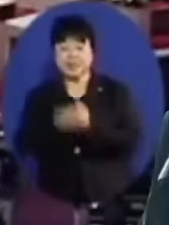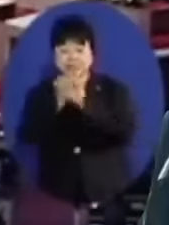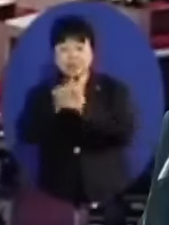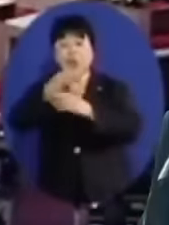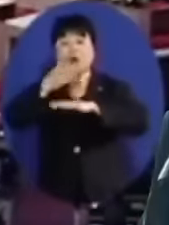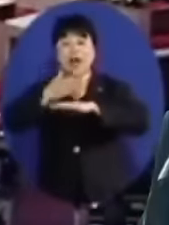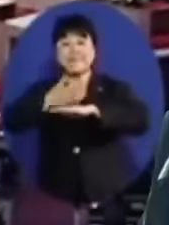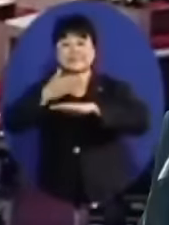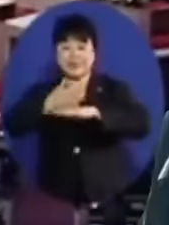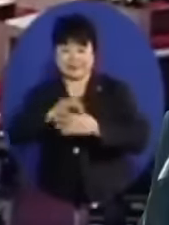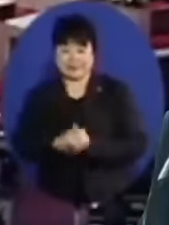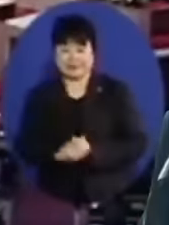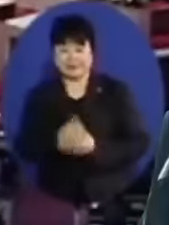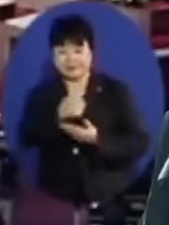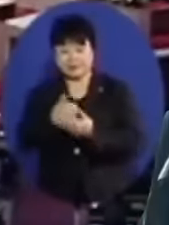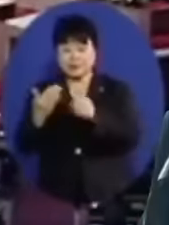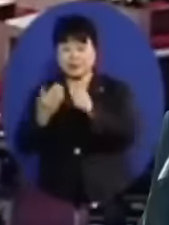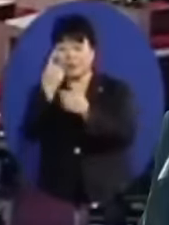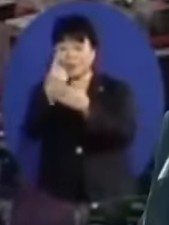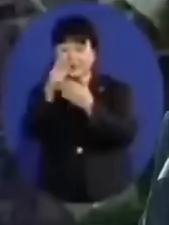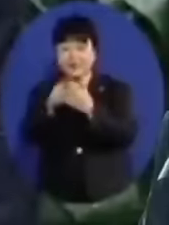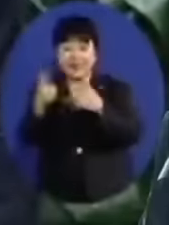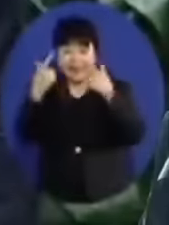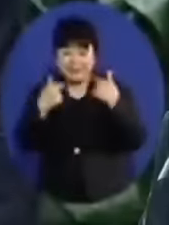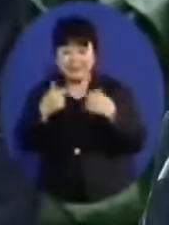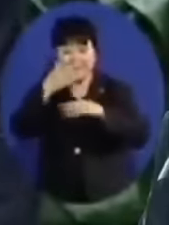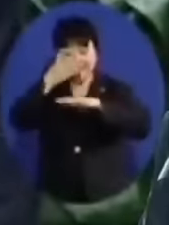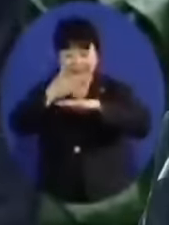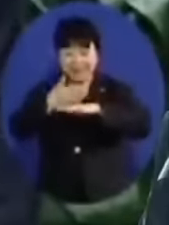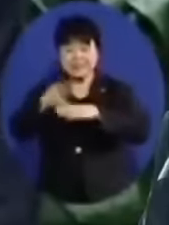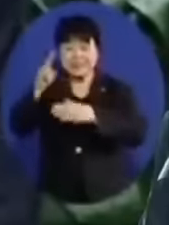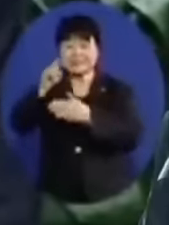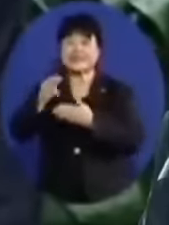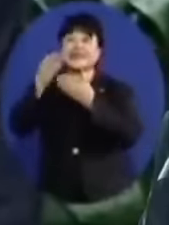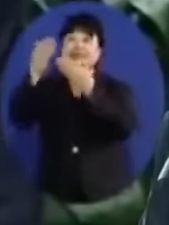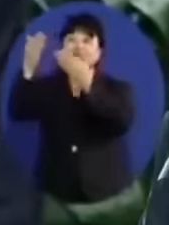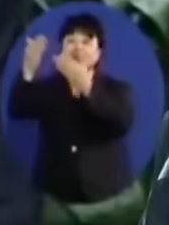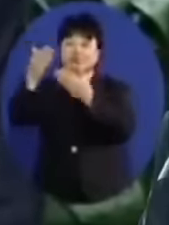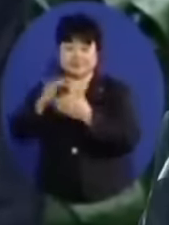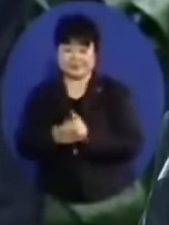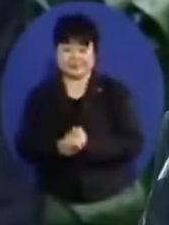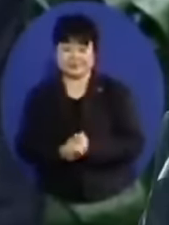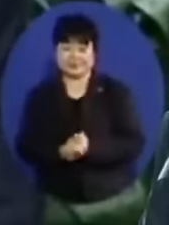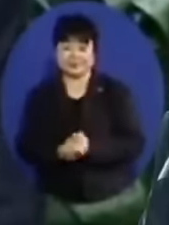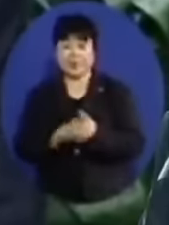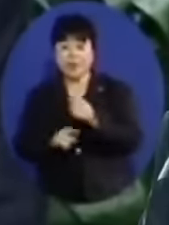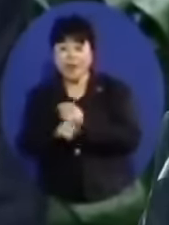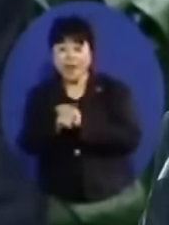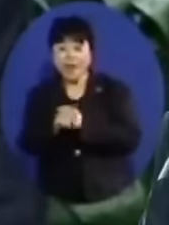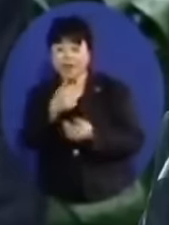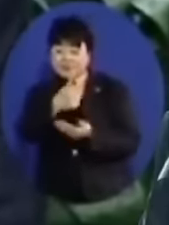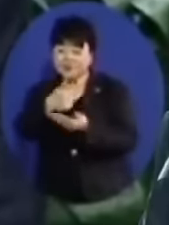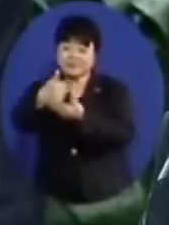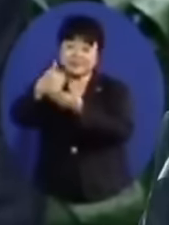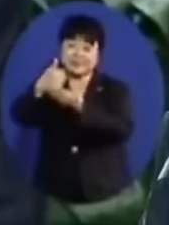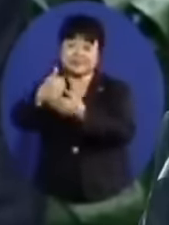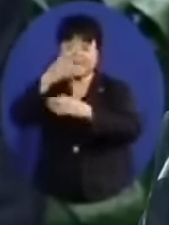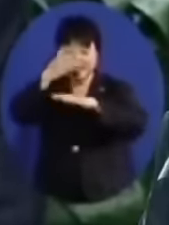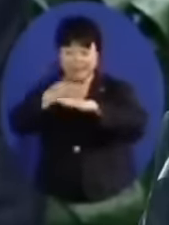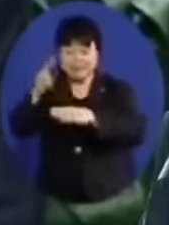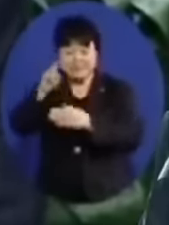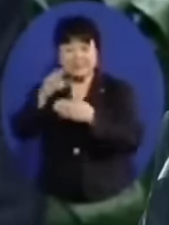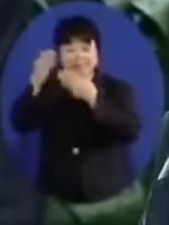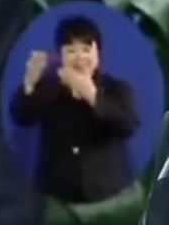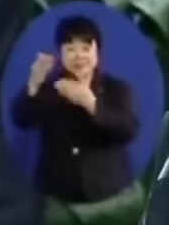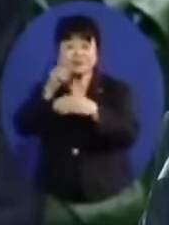감사 기도입니다. 주님께 나올 때 언제나 감사와 찬양을 부르고 나와야 됩니다. 왜냐하면 우리 주님은 감사와